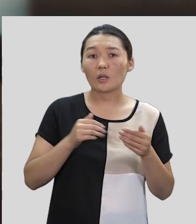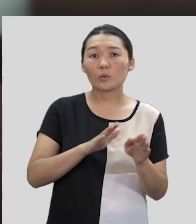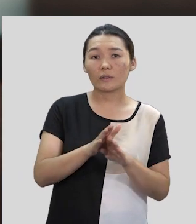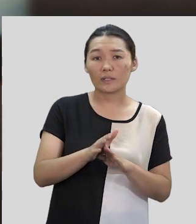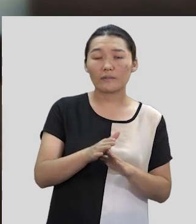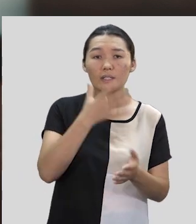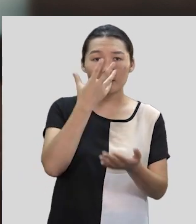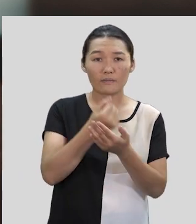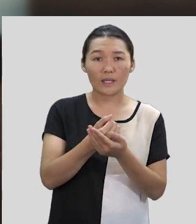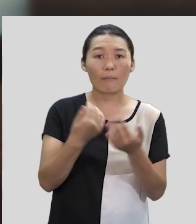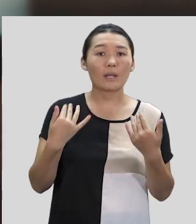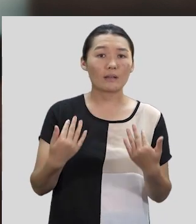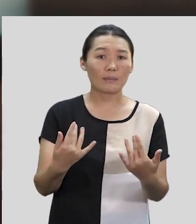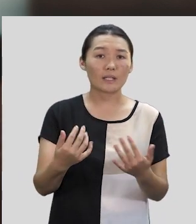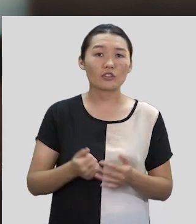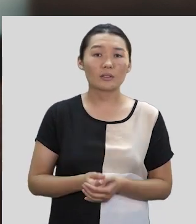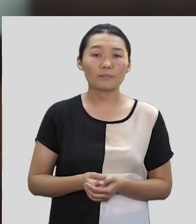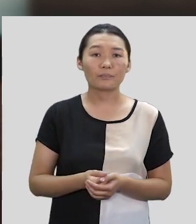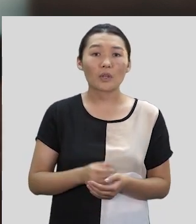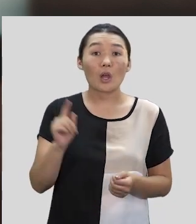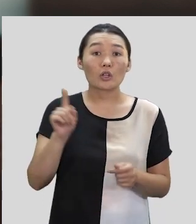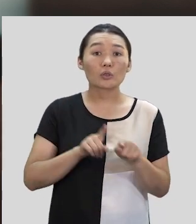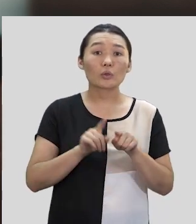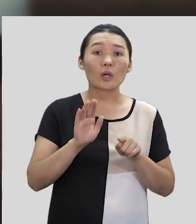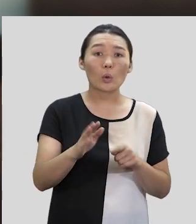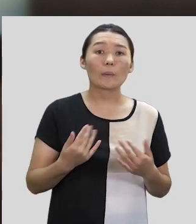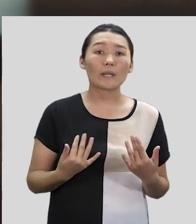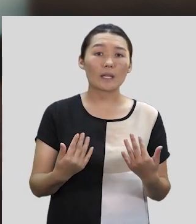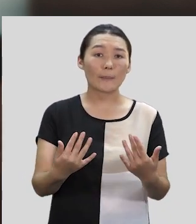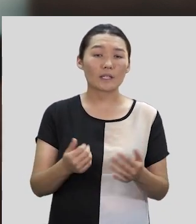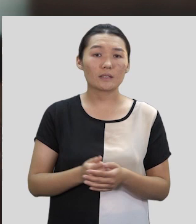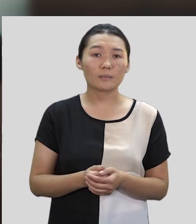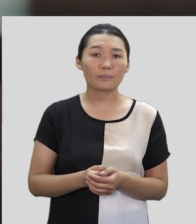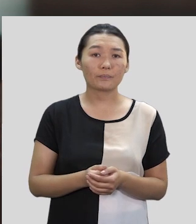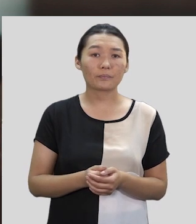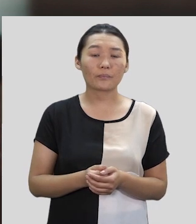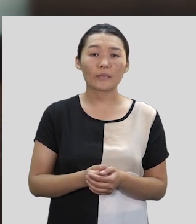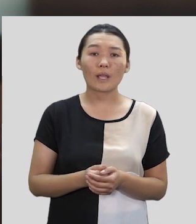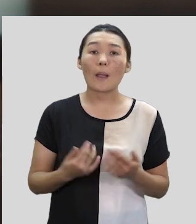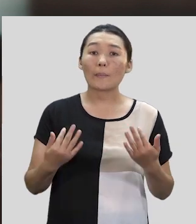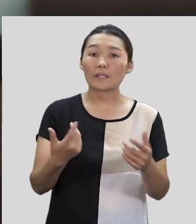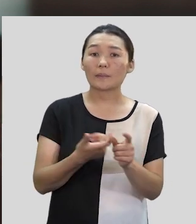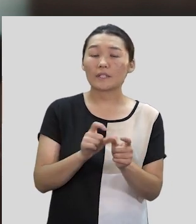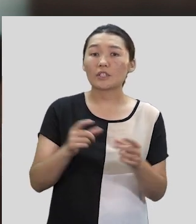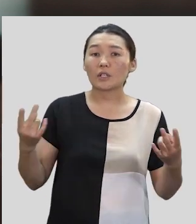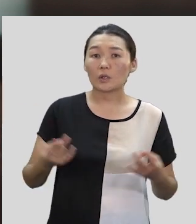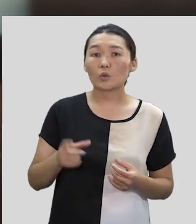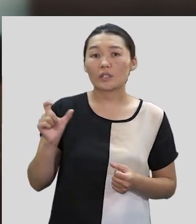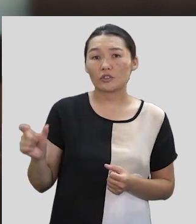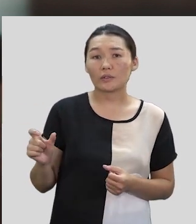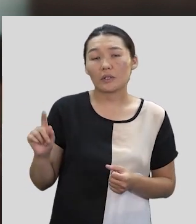потребности что же такое потребность потребность это нужда человека в